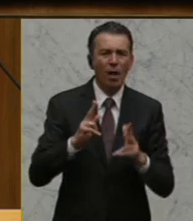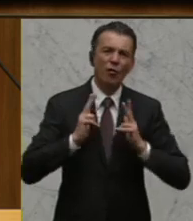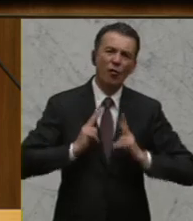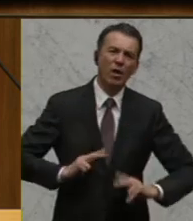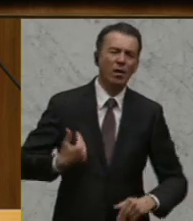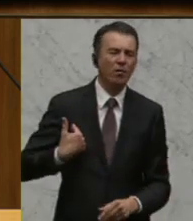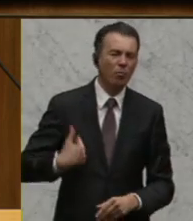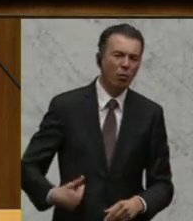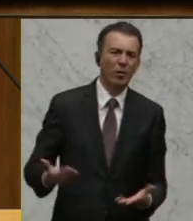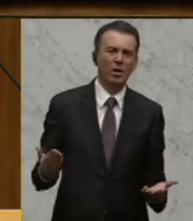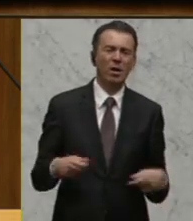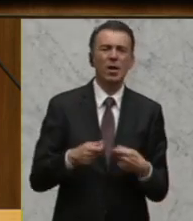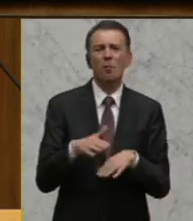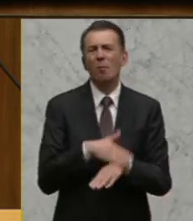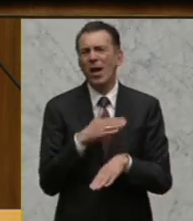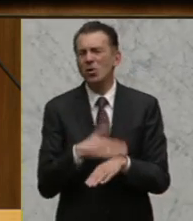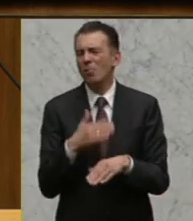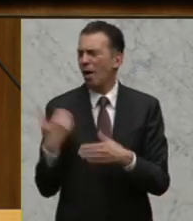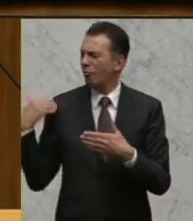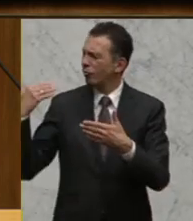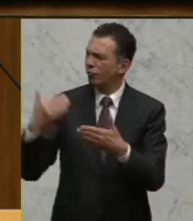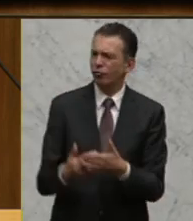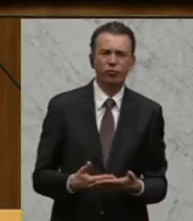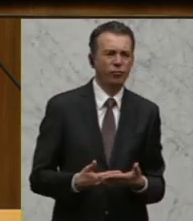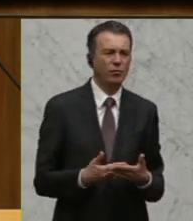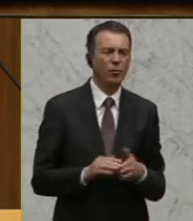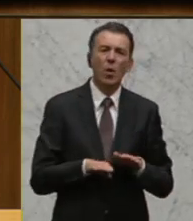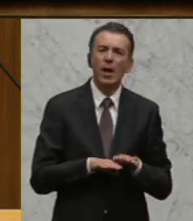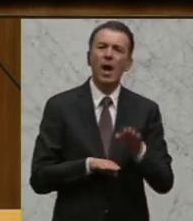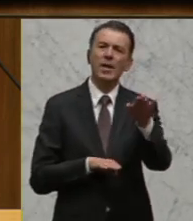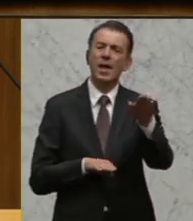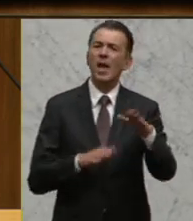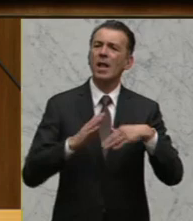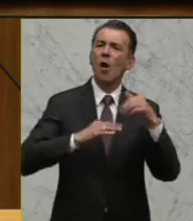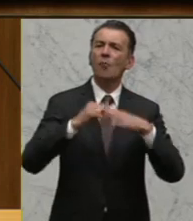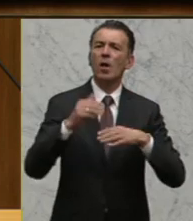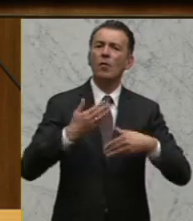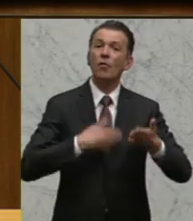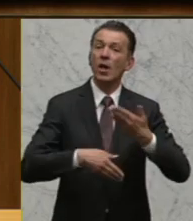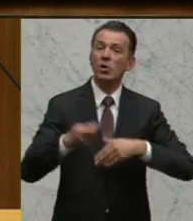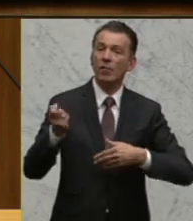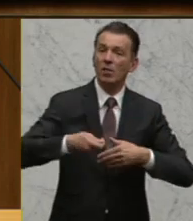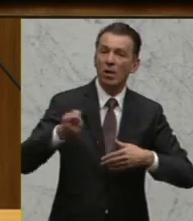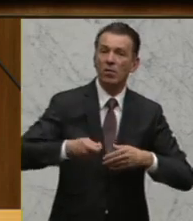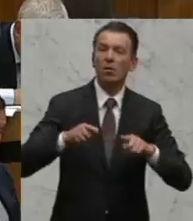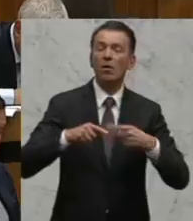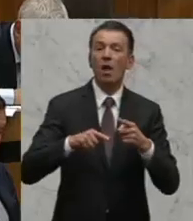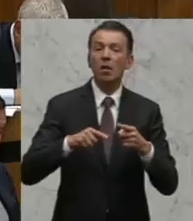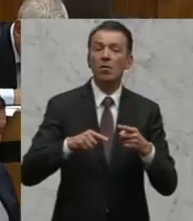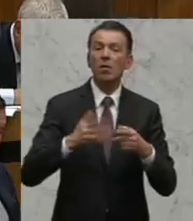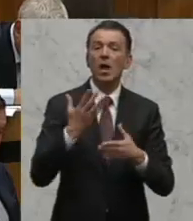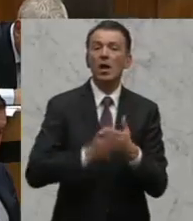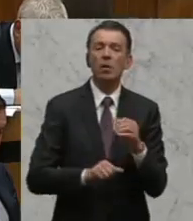Friedensmüdigkeit. Es gibt so viele Beispiele in der Geschichte, wo das Aufbauen von Karrieren, von Wirtschaftsaktionen dann letztlich in einer